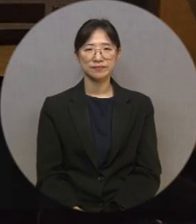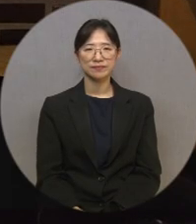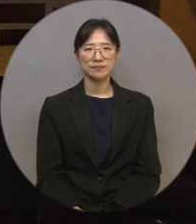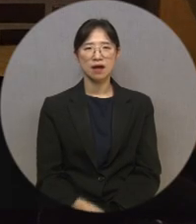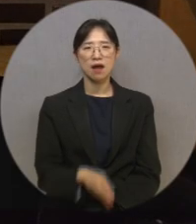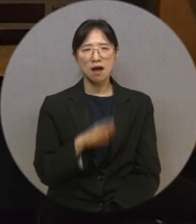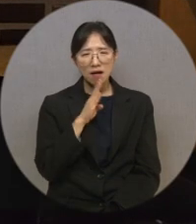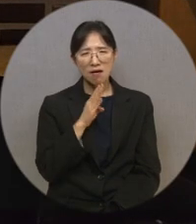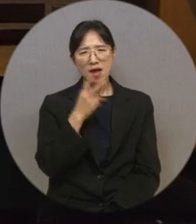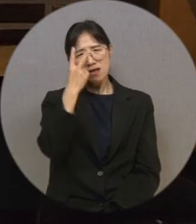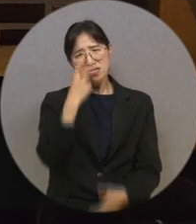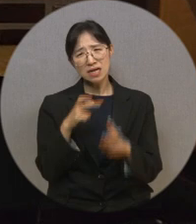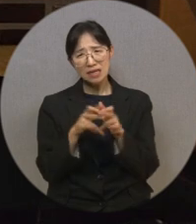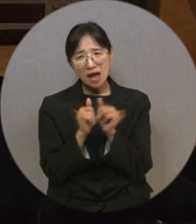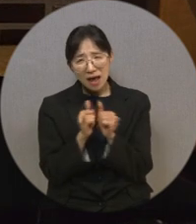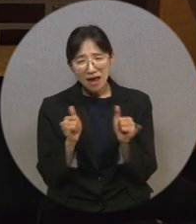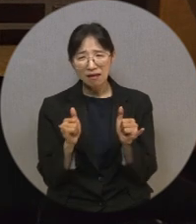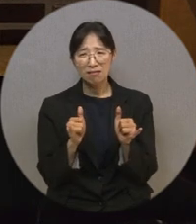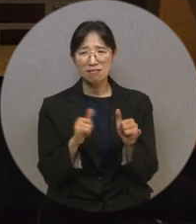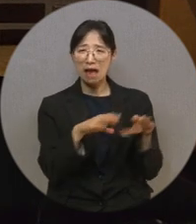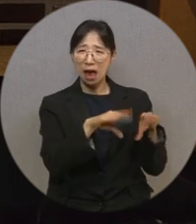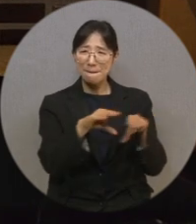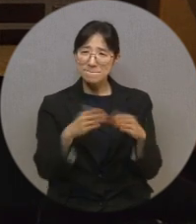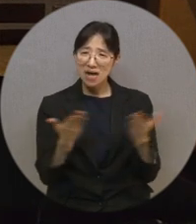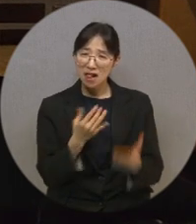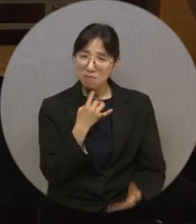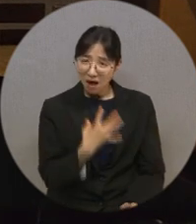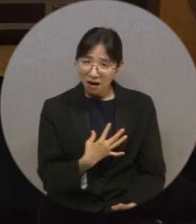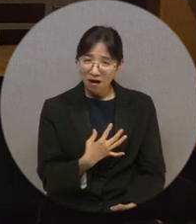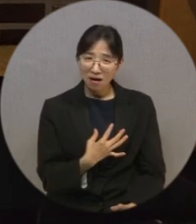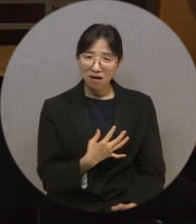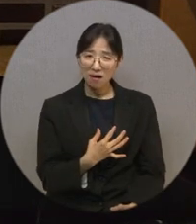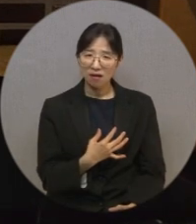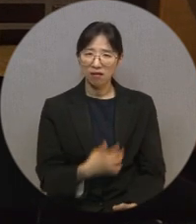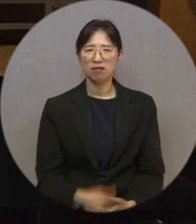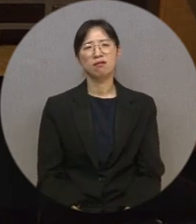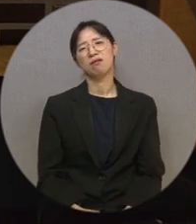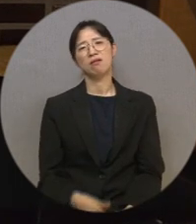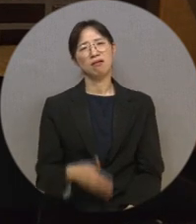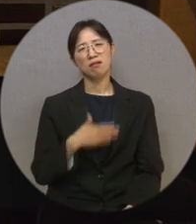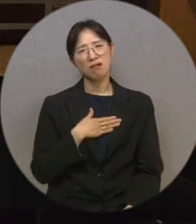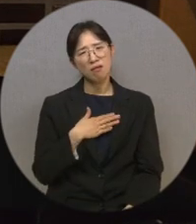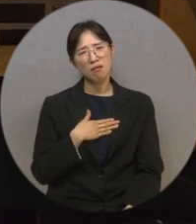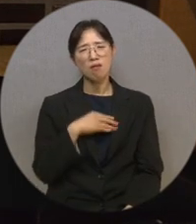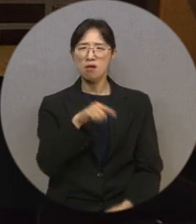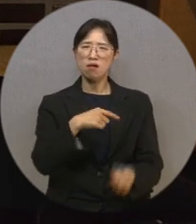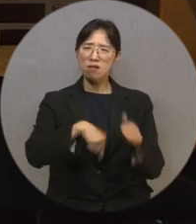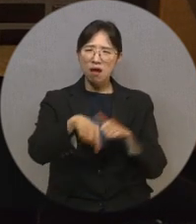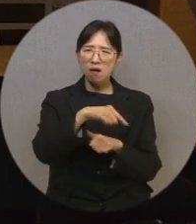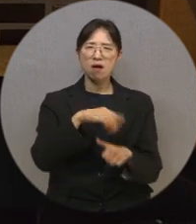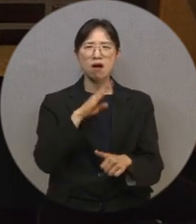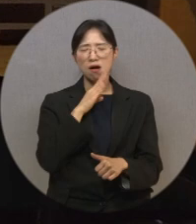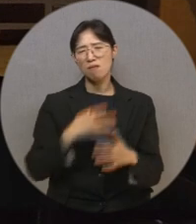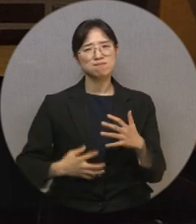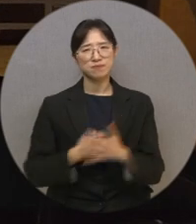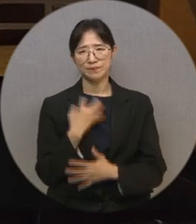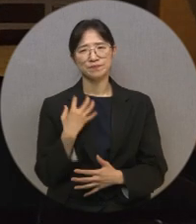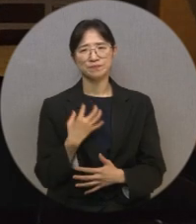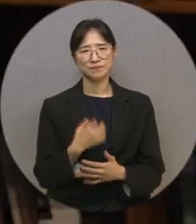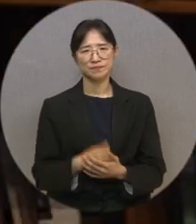정말로 시각장애는 암만 해야 될까요? 저는 이 사실에 너무 분개하고